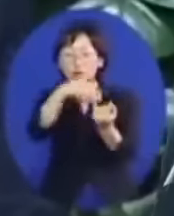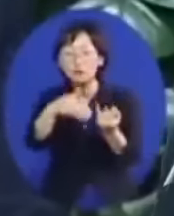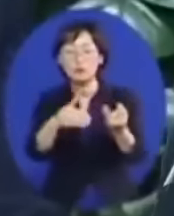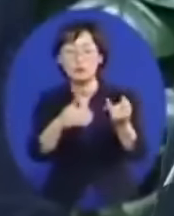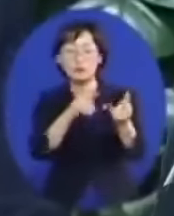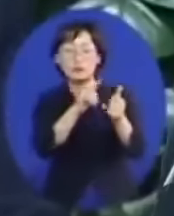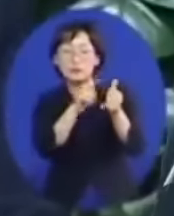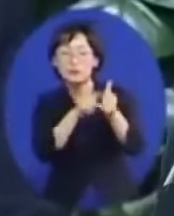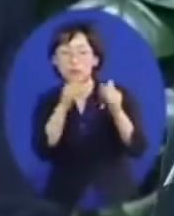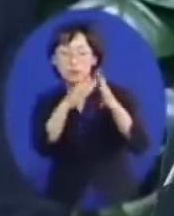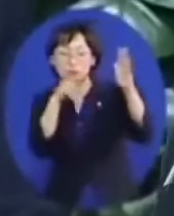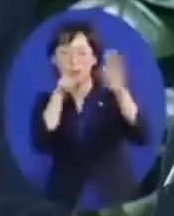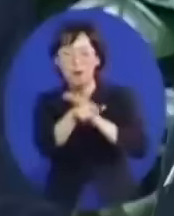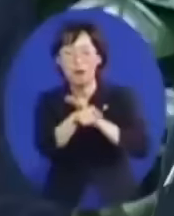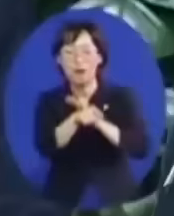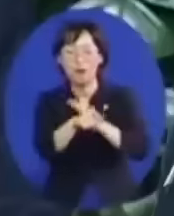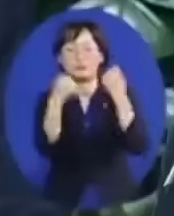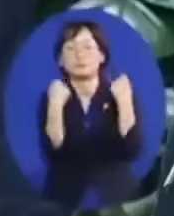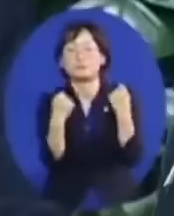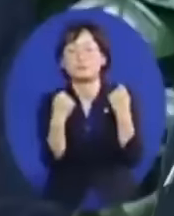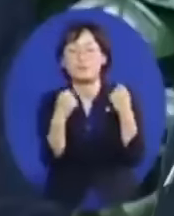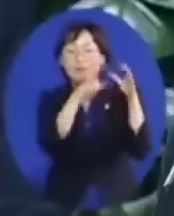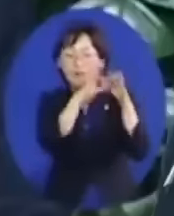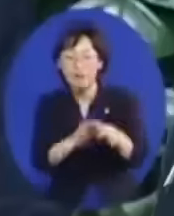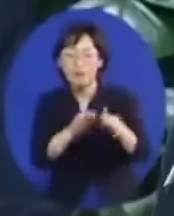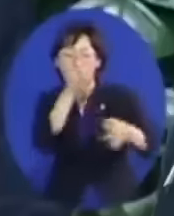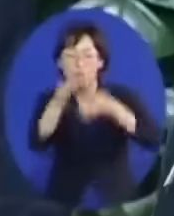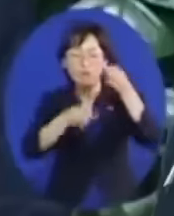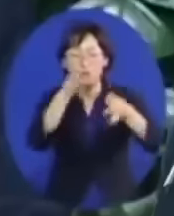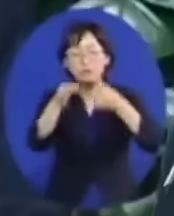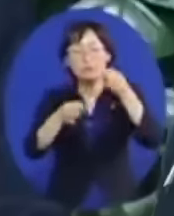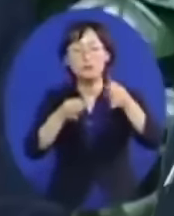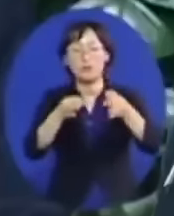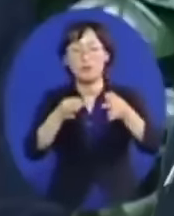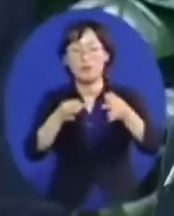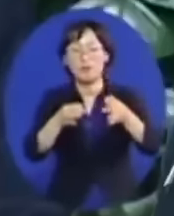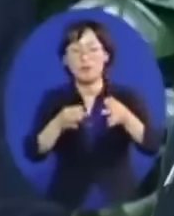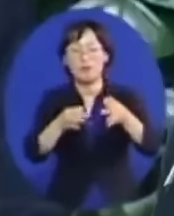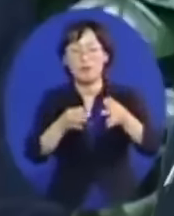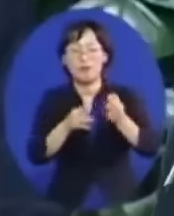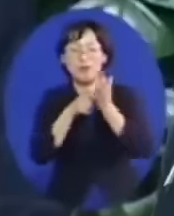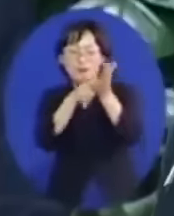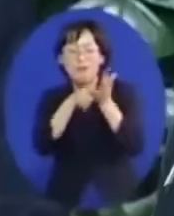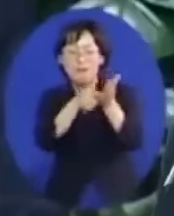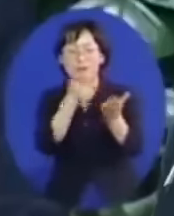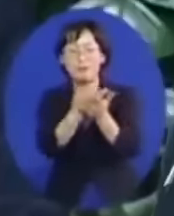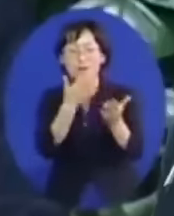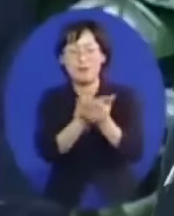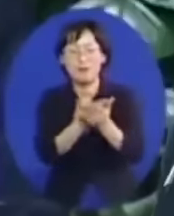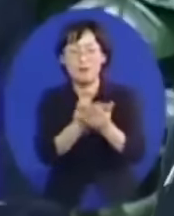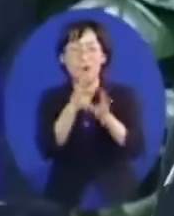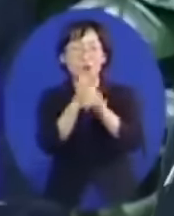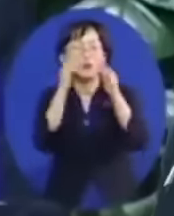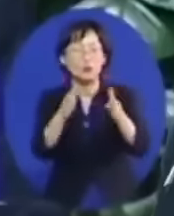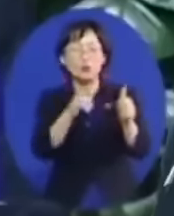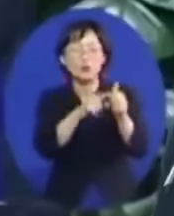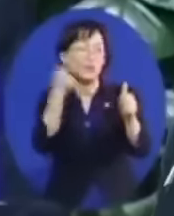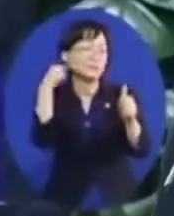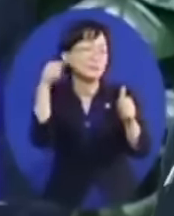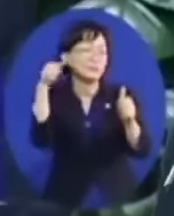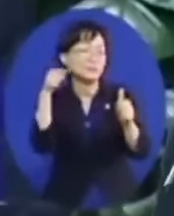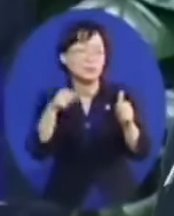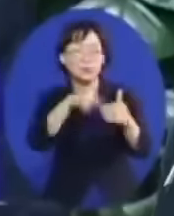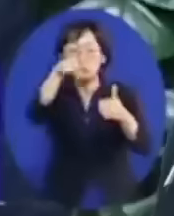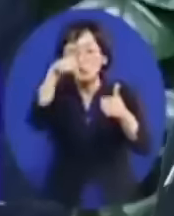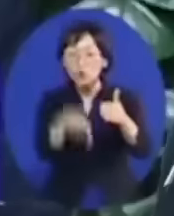앞에서 진을 치고 앉아서 계속해서 부르짖어 탄원을 하는 것입니다. 그가 얼마 동안 듣지 아니하다가 후에